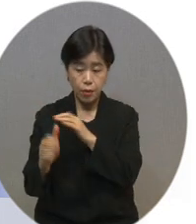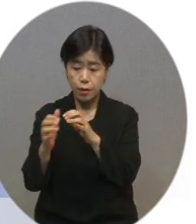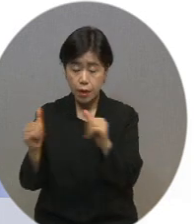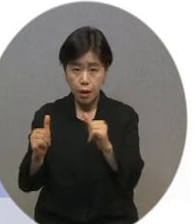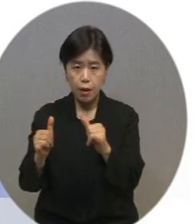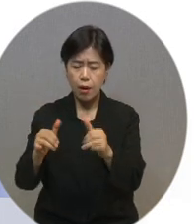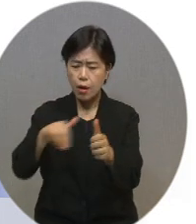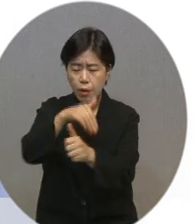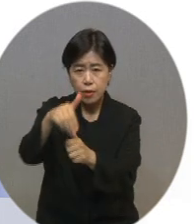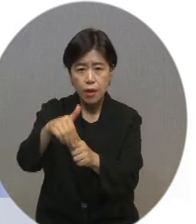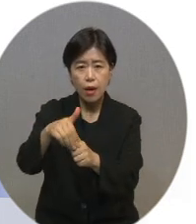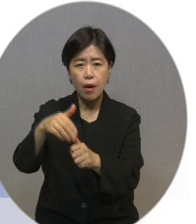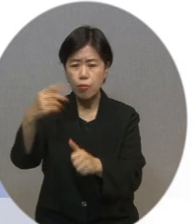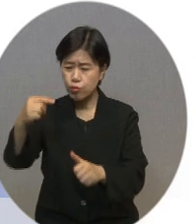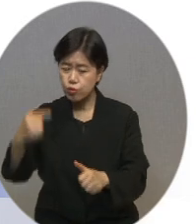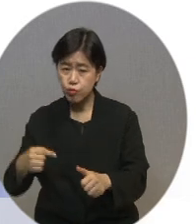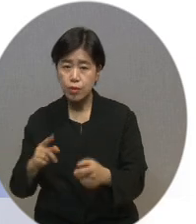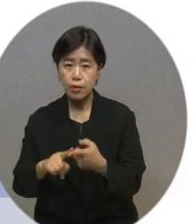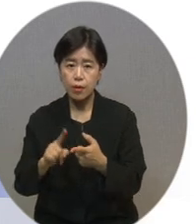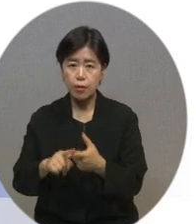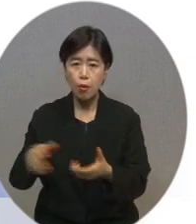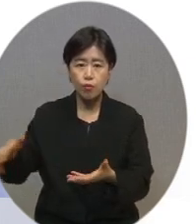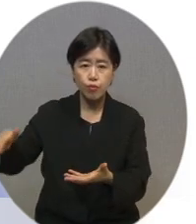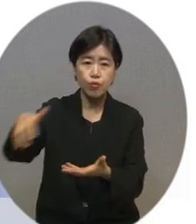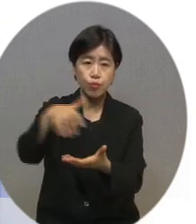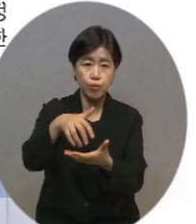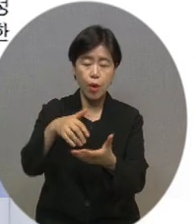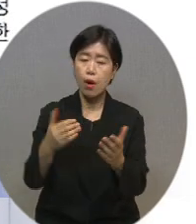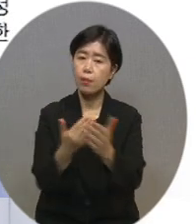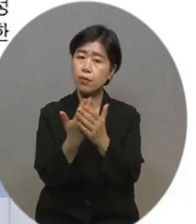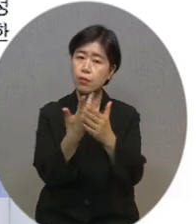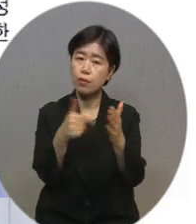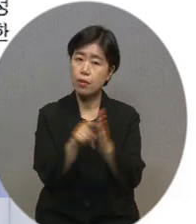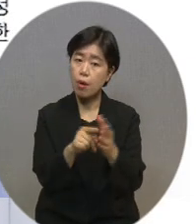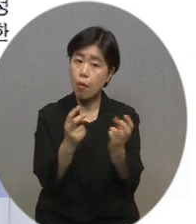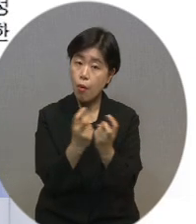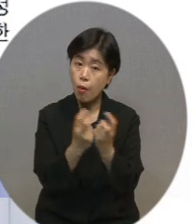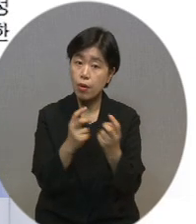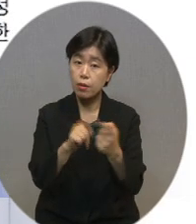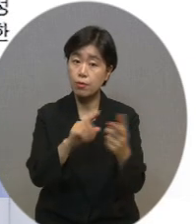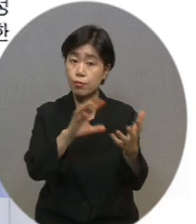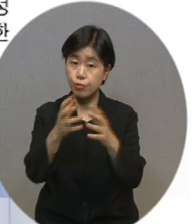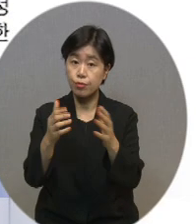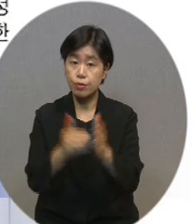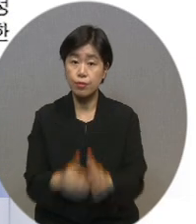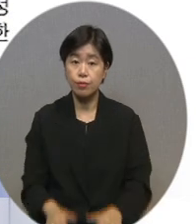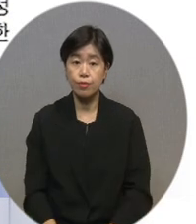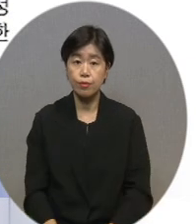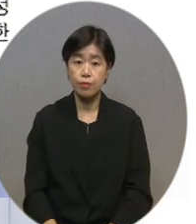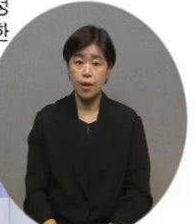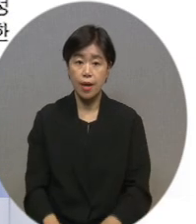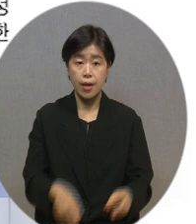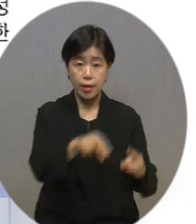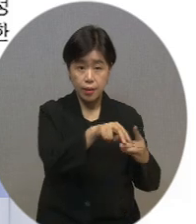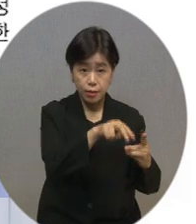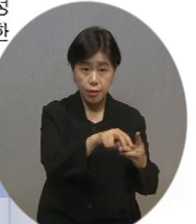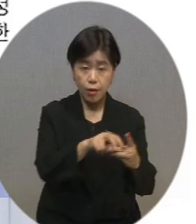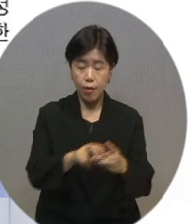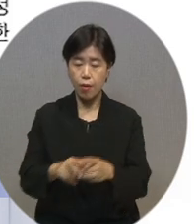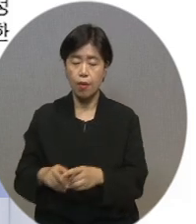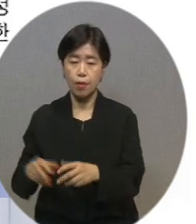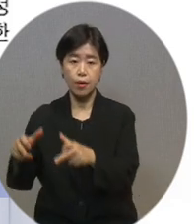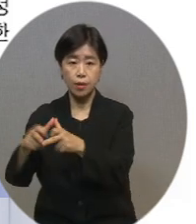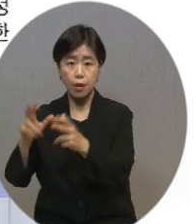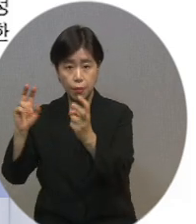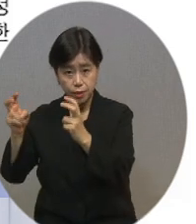직접 청취하고 발전 방안을 논의했는데요 간다에서 기업인들은 장행 기업과 센터와의 소통 협력을 강화할